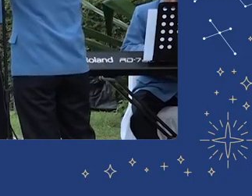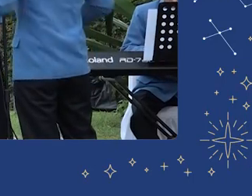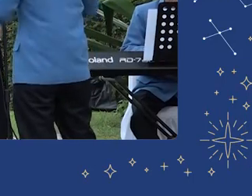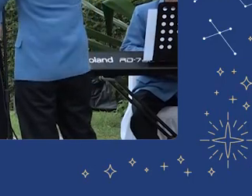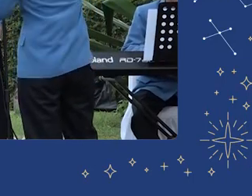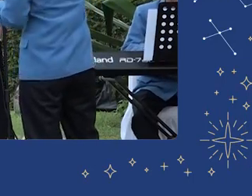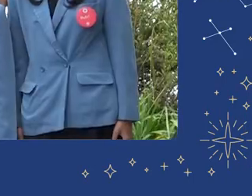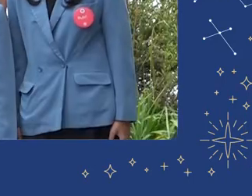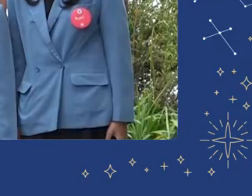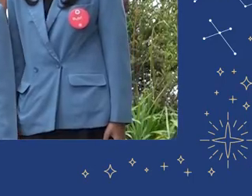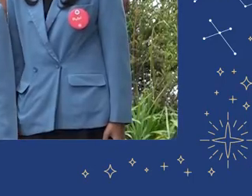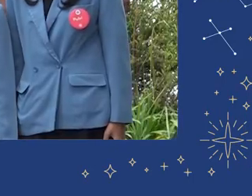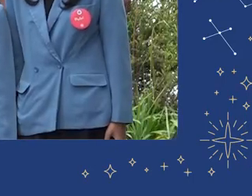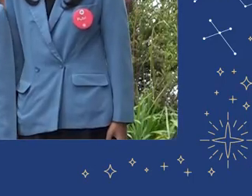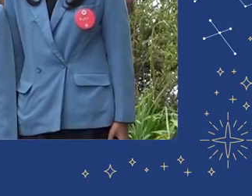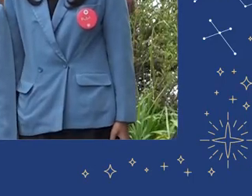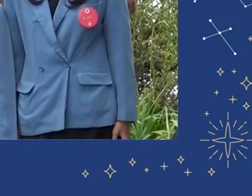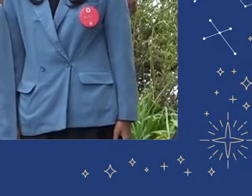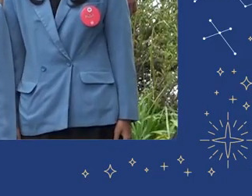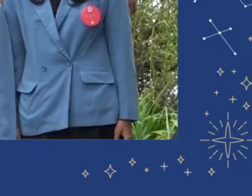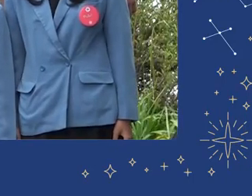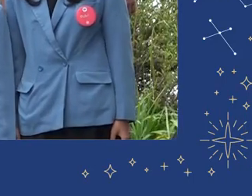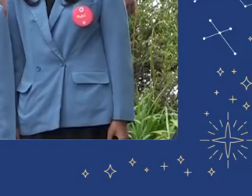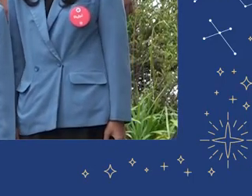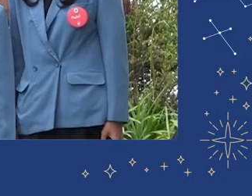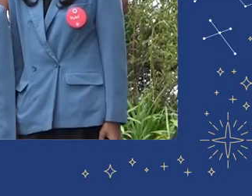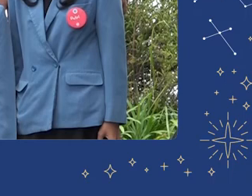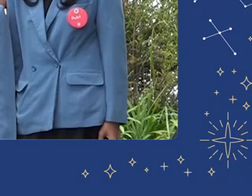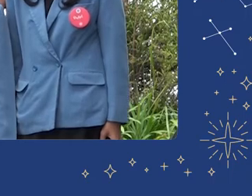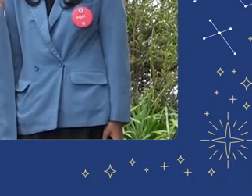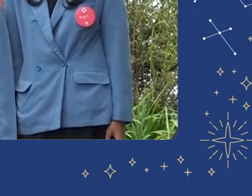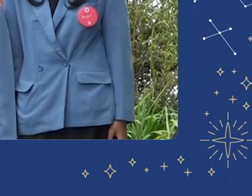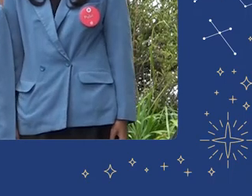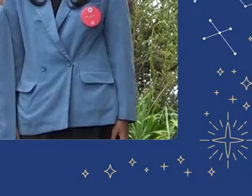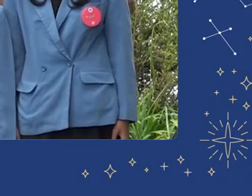kita melangkah sambut hari yang indah